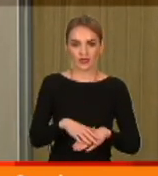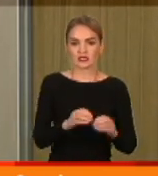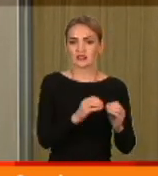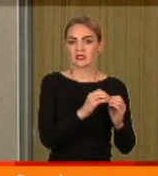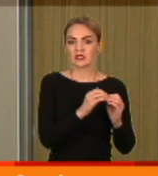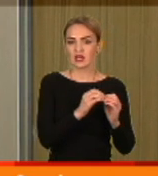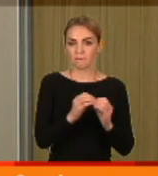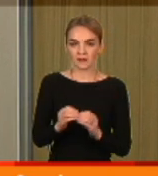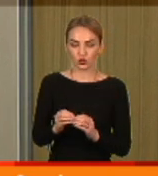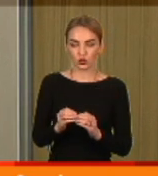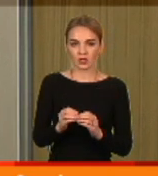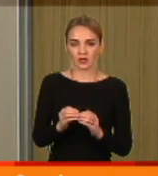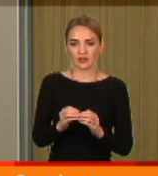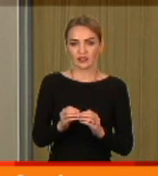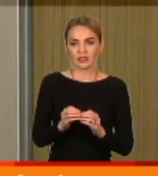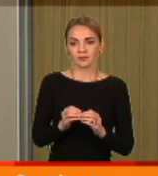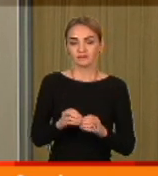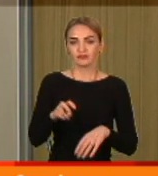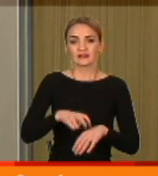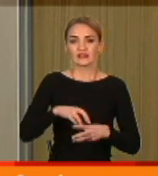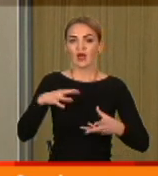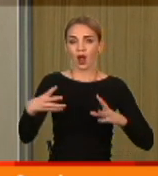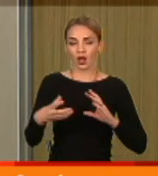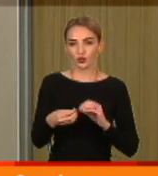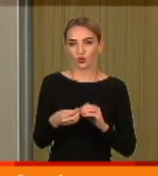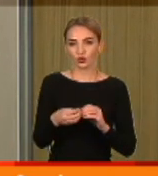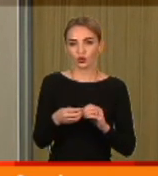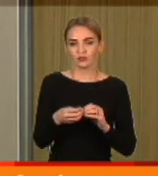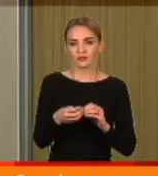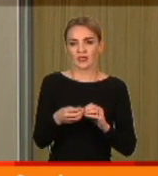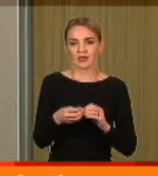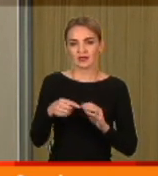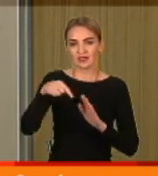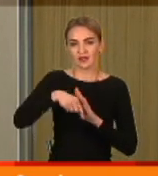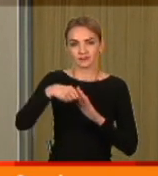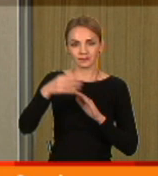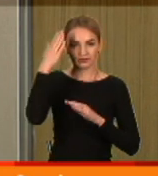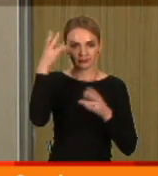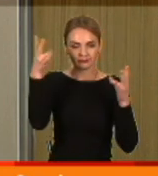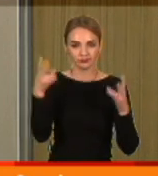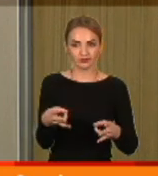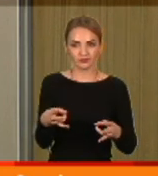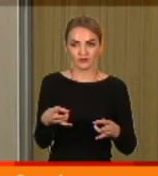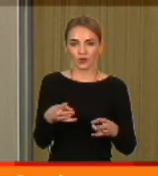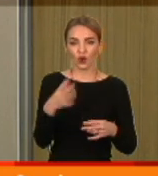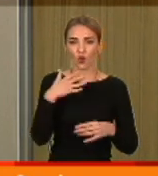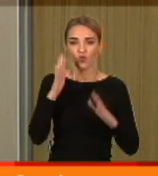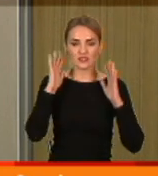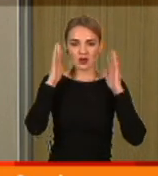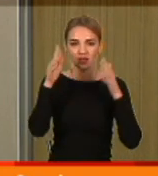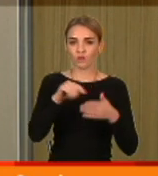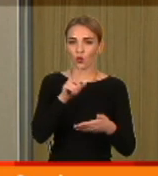Стабільне. Діагноз на момент поступлення – політравма, закрита черепно-мозгова, субарахноїдальне кровозліяння